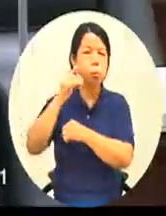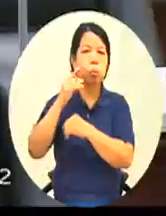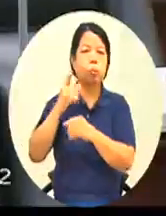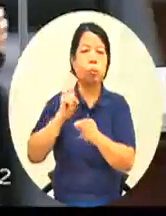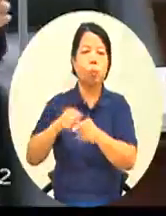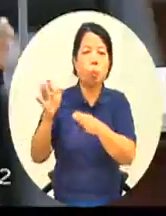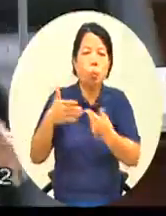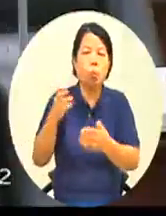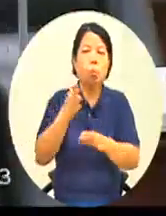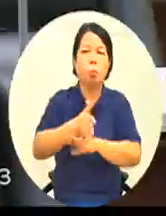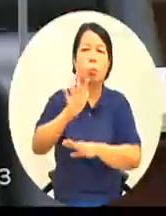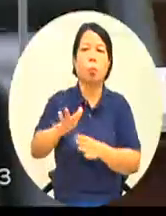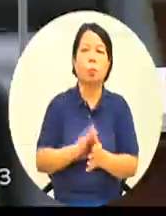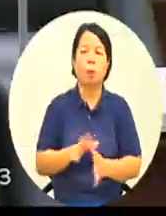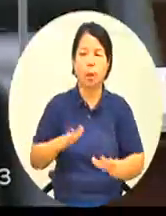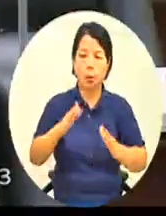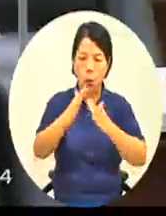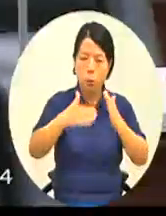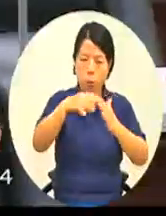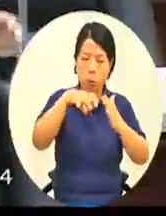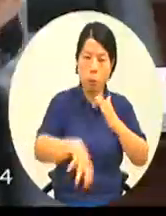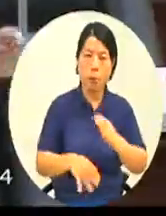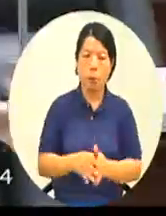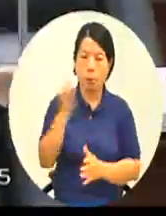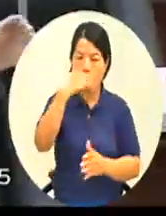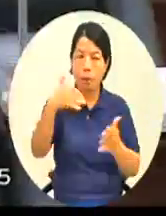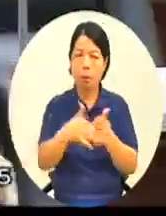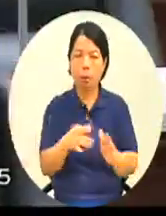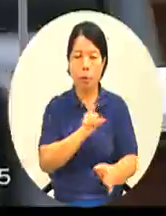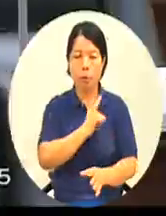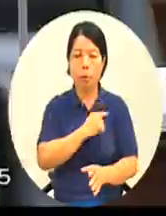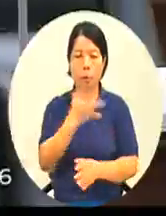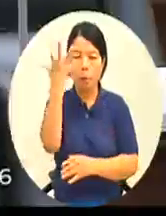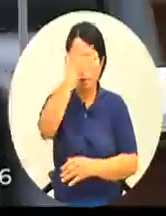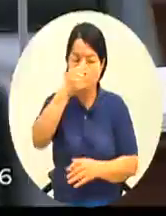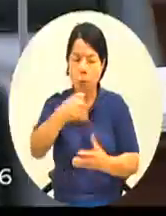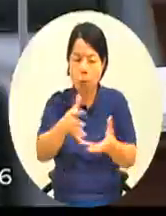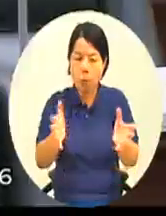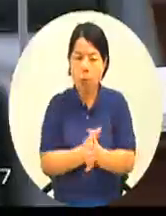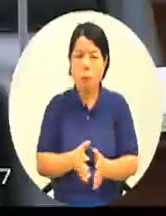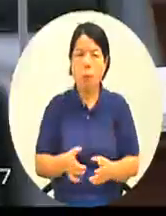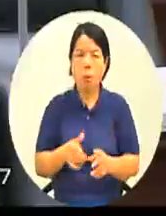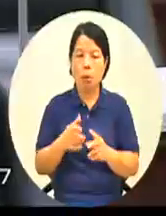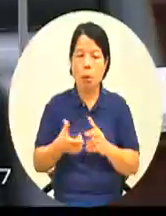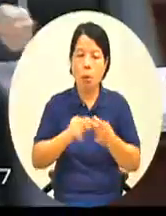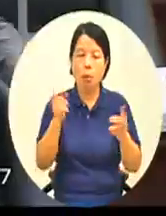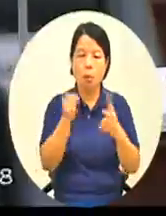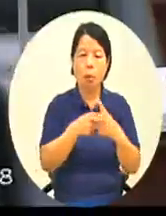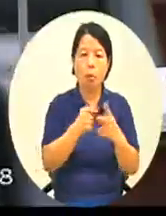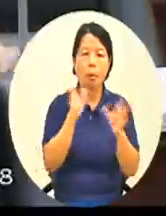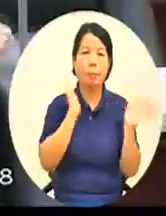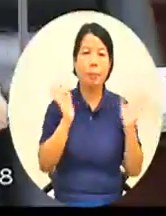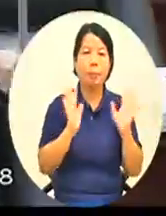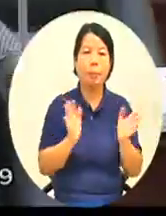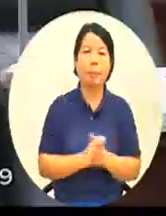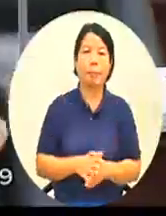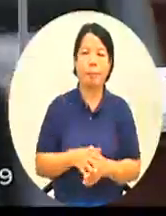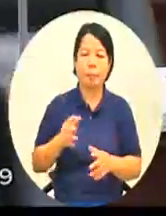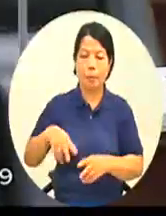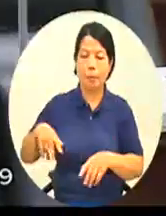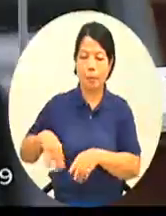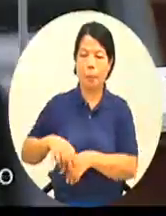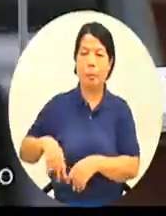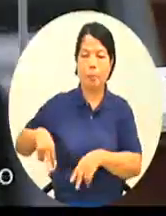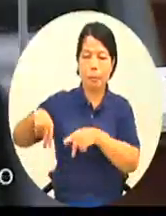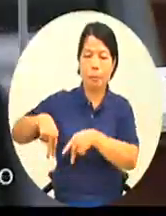我们在一个学校，我们可以看到自己的老人家跟着小朋友，家里的小朋友牵手一起去